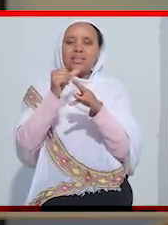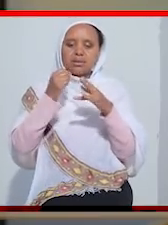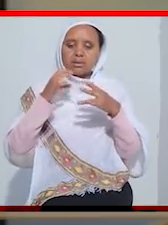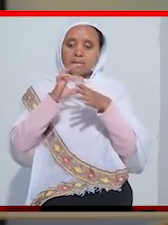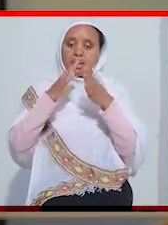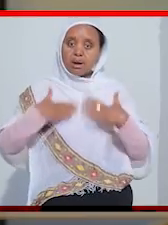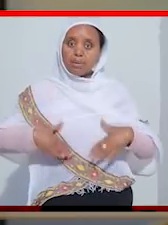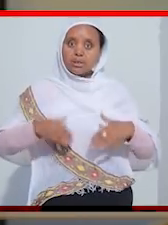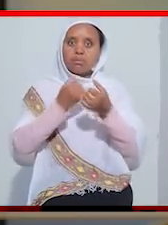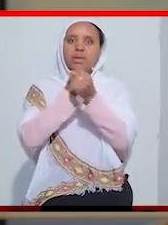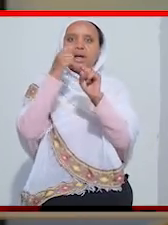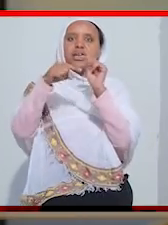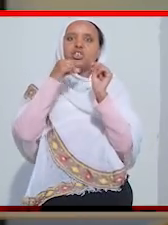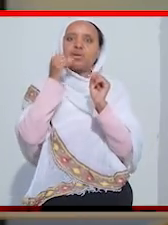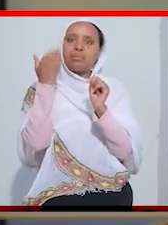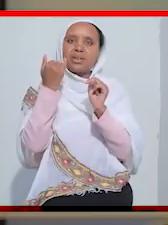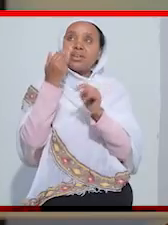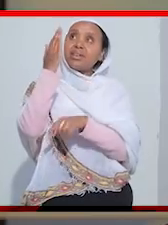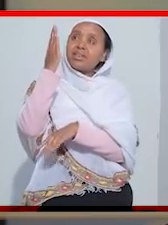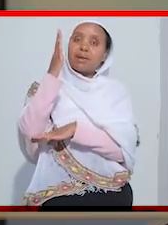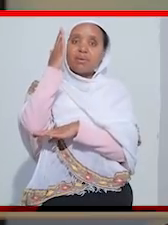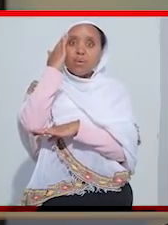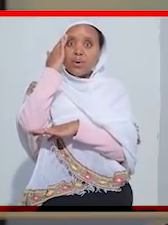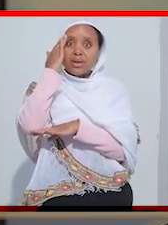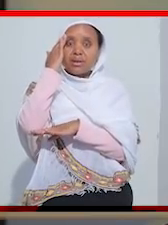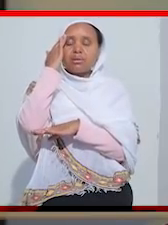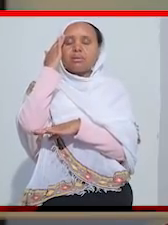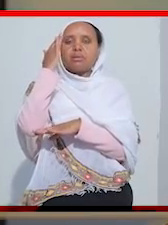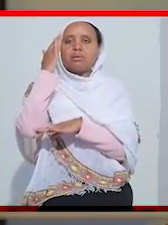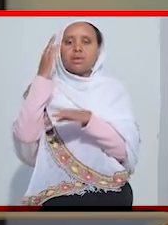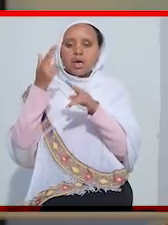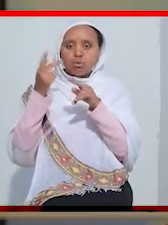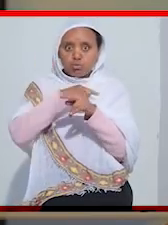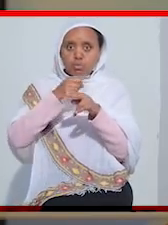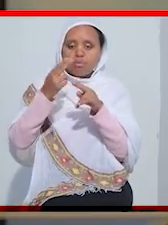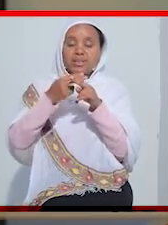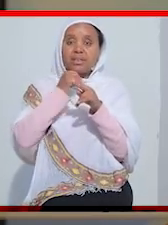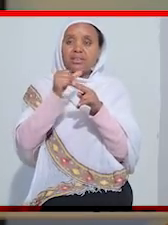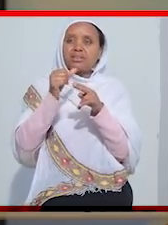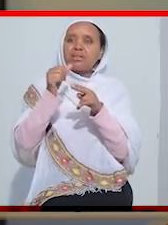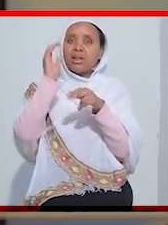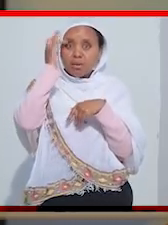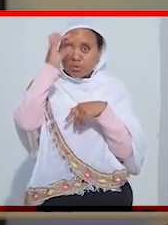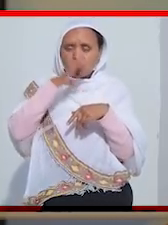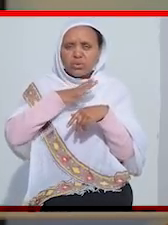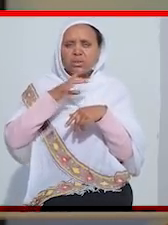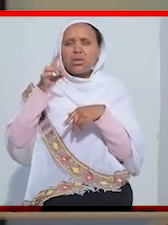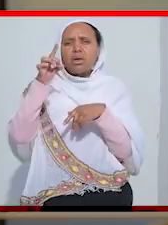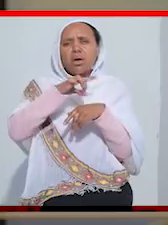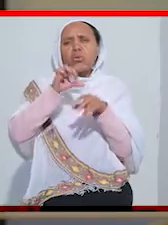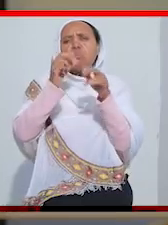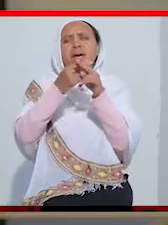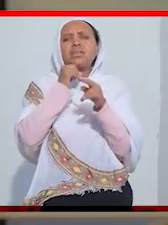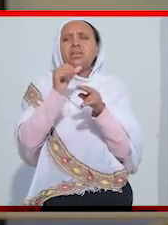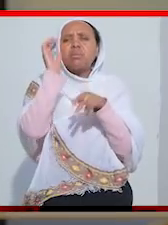ባወቀ ቀኖቹን ባያሳጥር ኑሮ ስጋ ለባሽ ሁሉ መዳን አይችልም ነበረ። እግዚአብሔር ባወቀ ቀኖቹን ባያሳጥር ለታመሙ ሰዎች እሱ ባወቀ